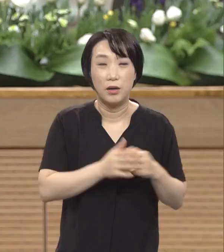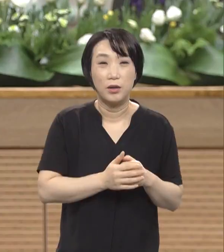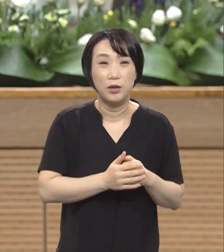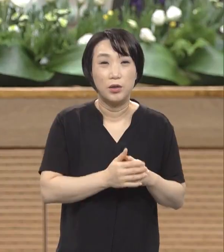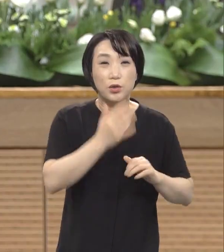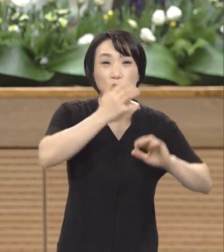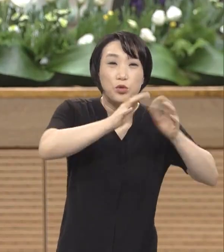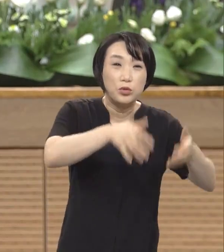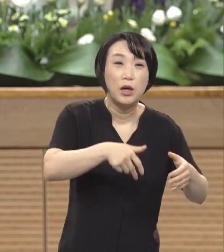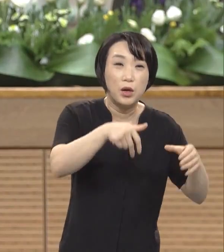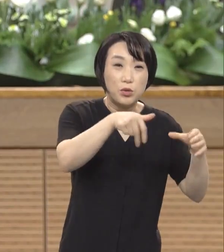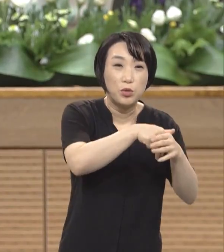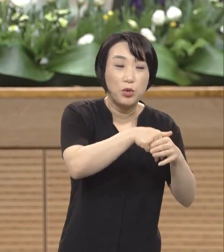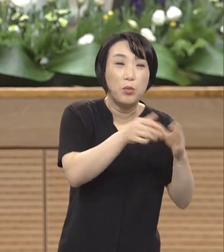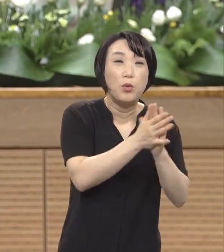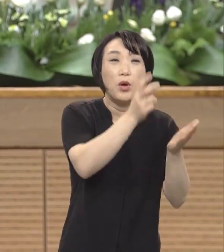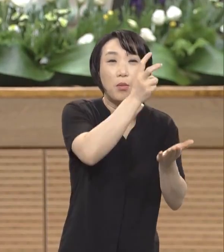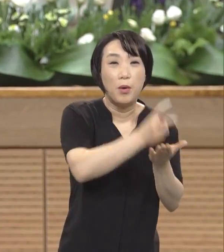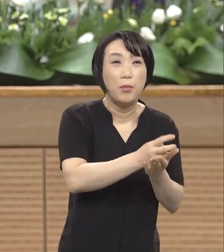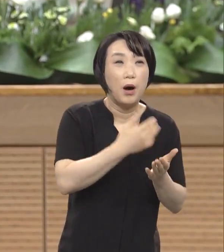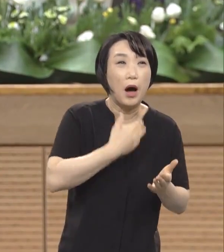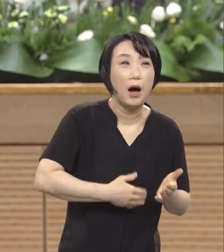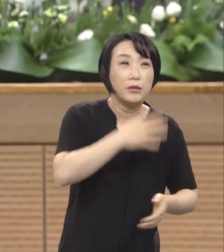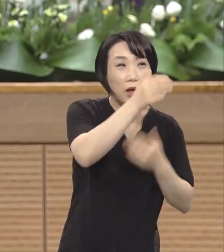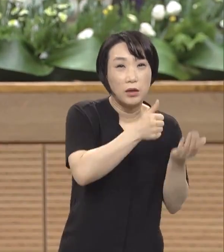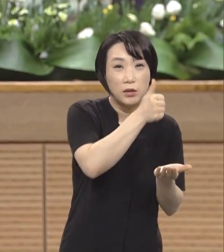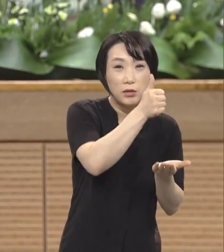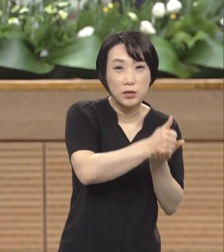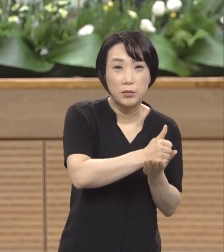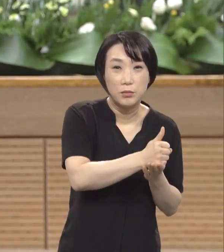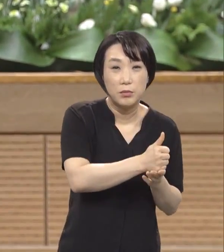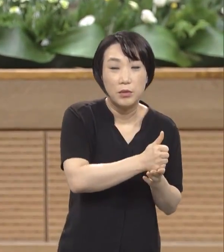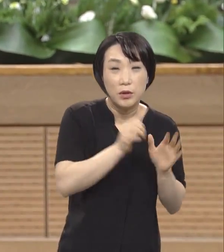유대교적으로 율법적으로 아는 하나님과